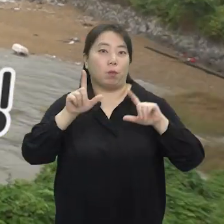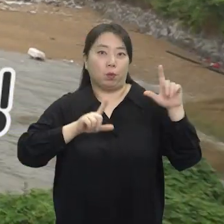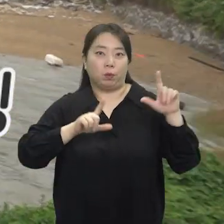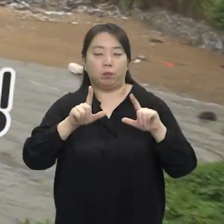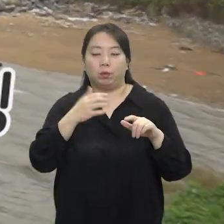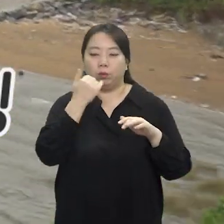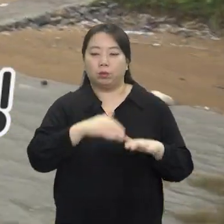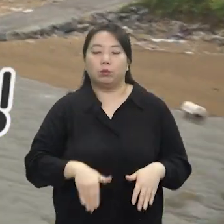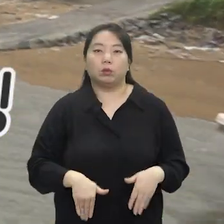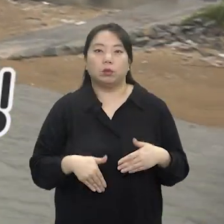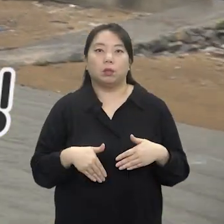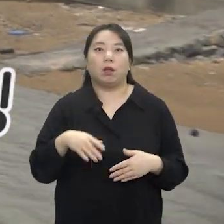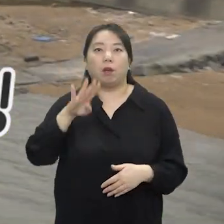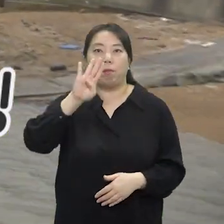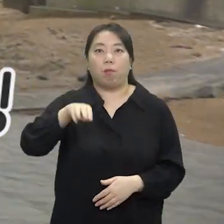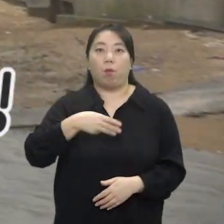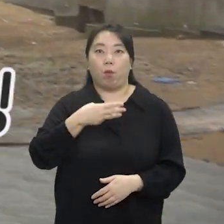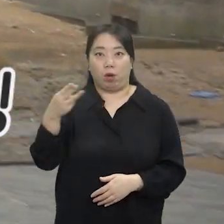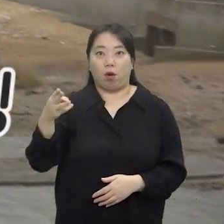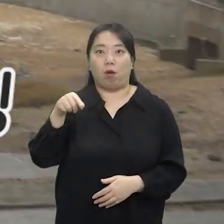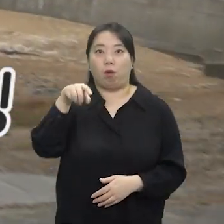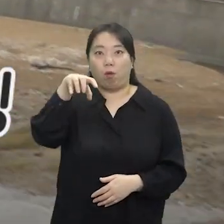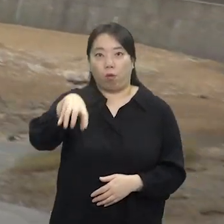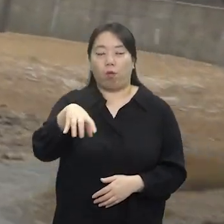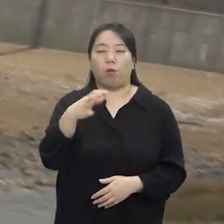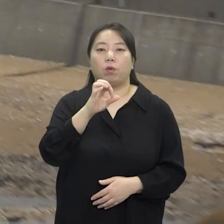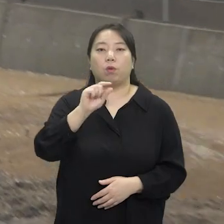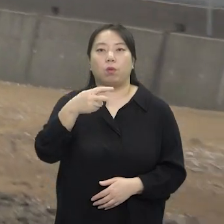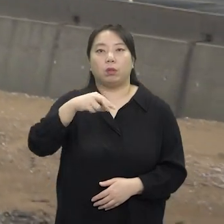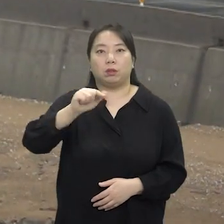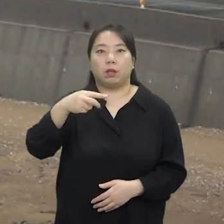충남 보령의 보물같은 섬 원산도입니다.